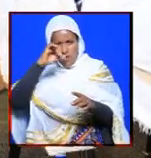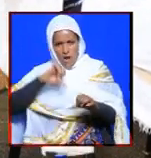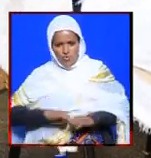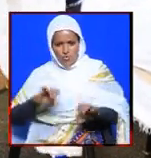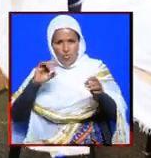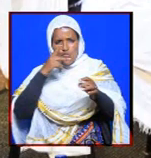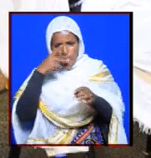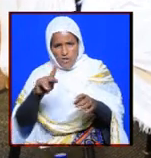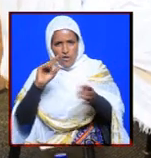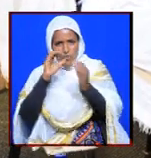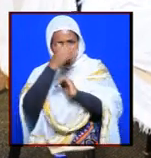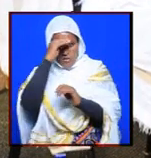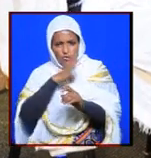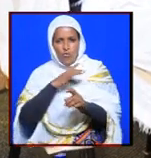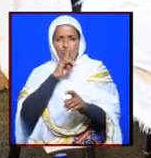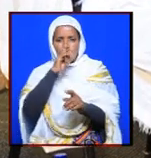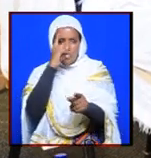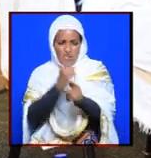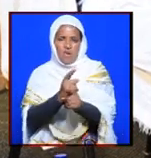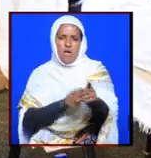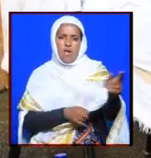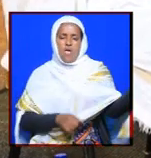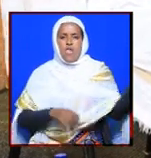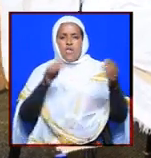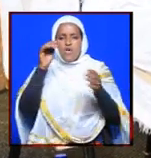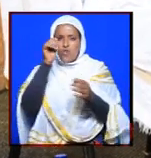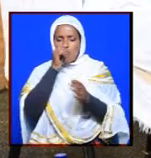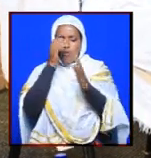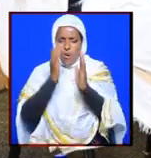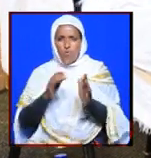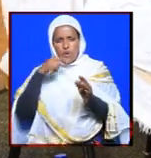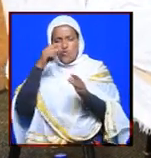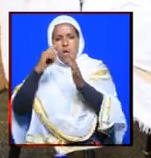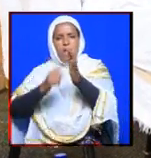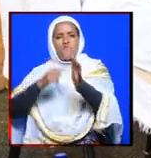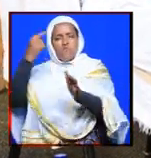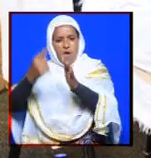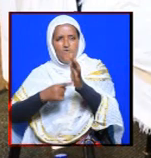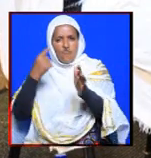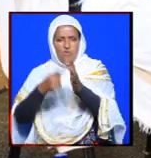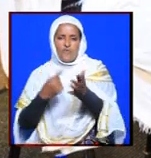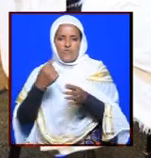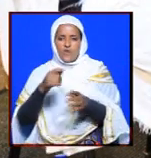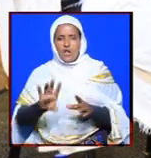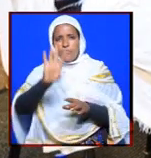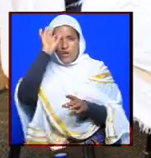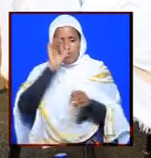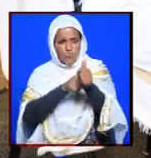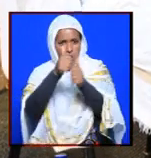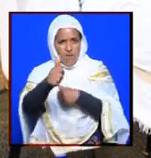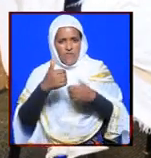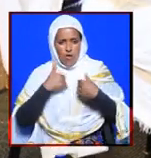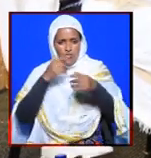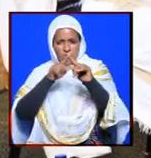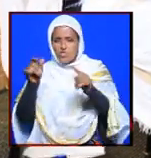የምር ፕሮቴስታንት የሆነ ሰው ቅድም እንዳልናቸው እንደው እውነተኛ ኢትዮጵያውያን ከሚሆኑት አልፎ አልፎ እንደው እንደ ንፍሮ ጥሬ ከሚገኙት